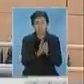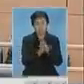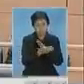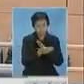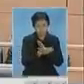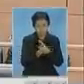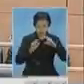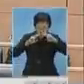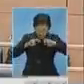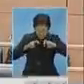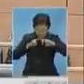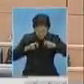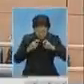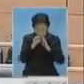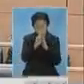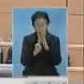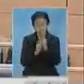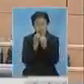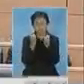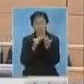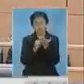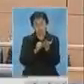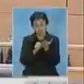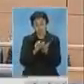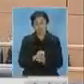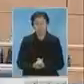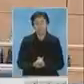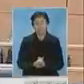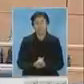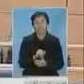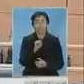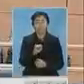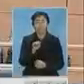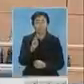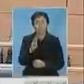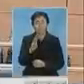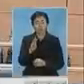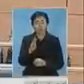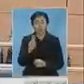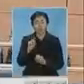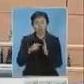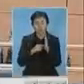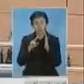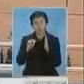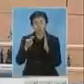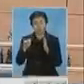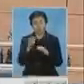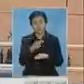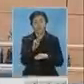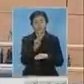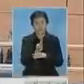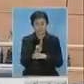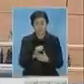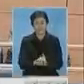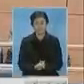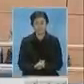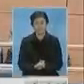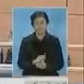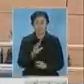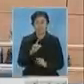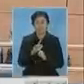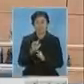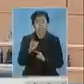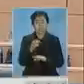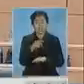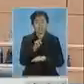ไขรัฐธรรมนูญมีนายดิเรกถึงฝั่งสวนนทบุรีเป็นประธานแต่งตั้งโดยนายชัยชิดชอบประธานรัฐสภา